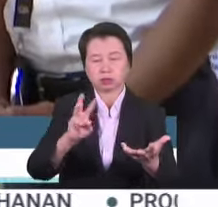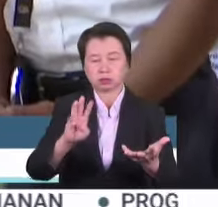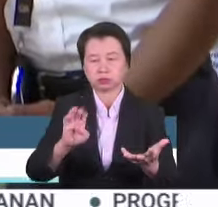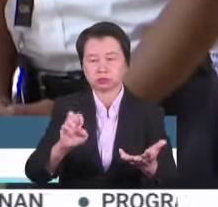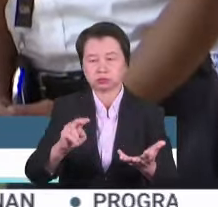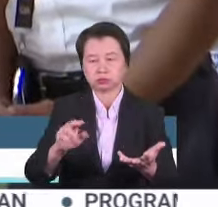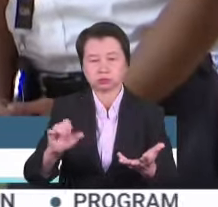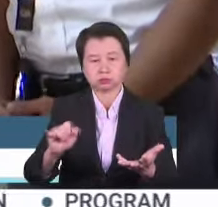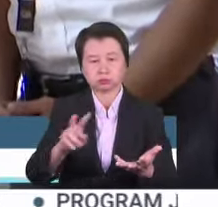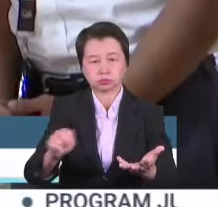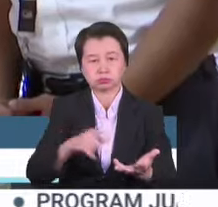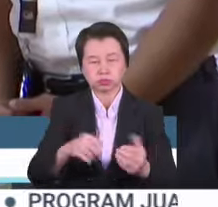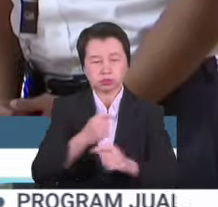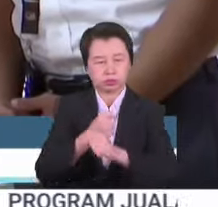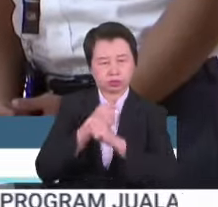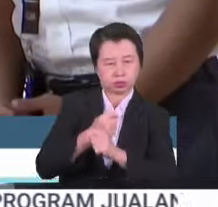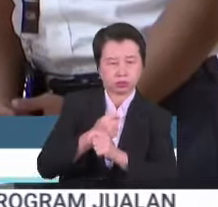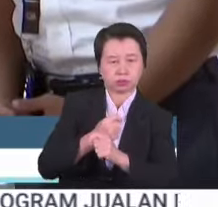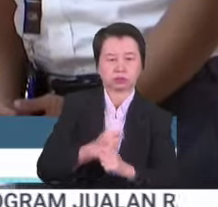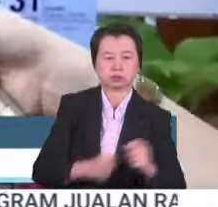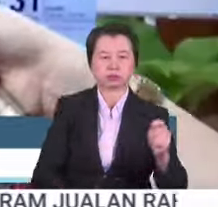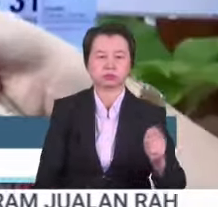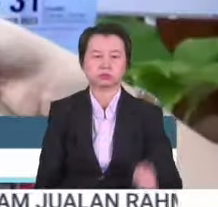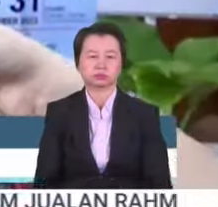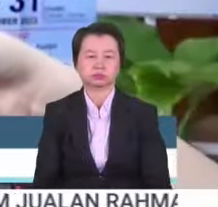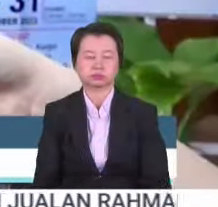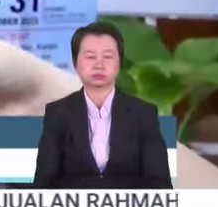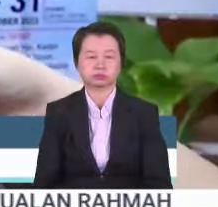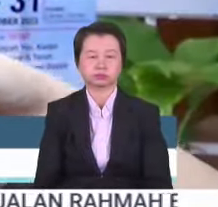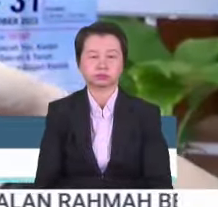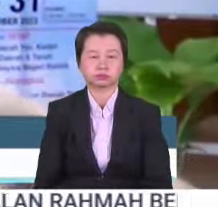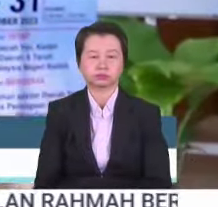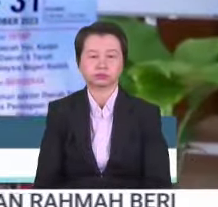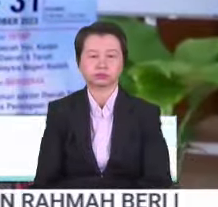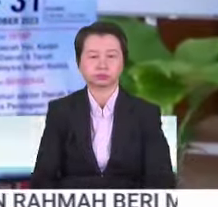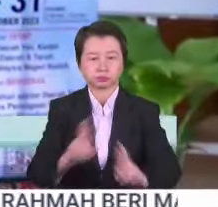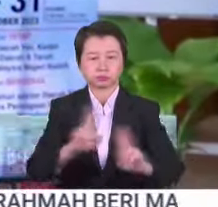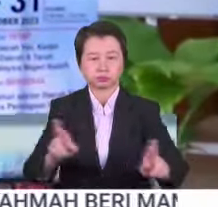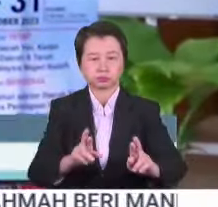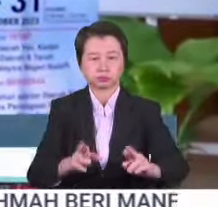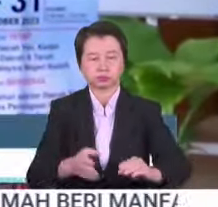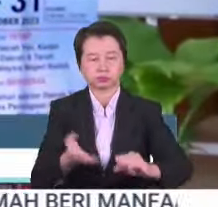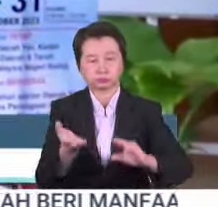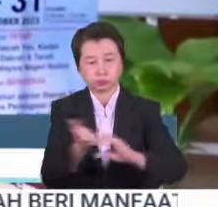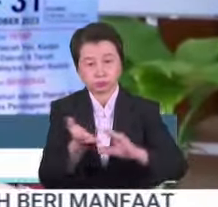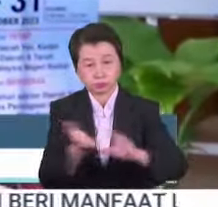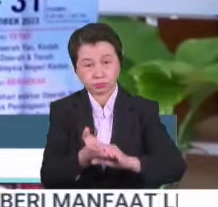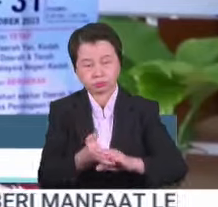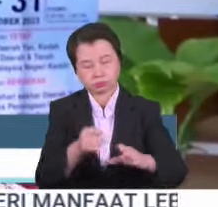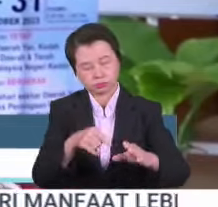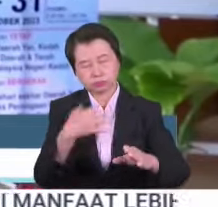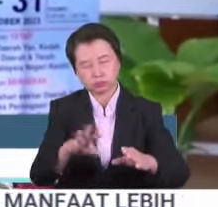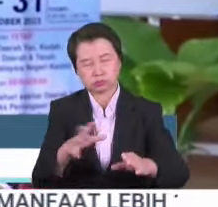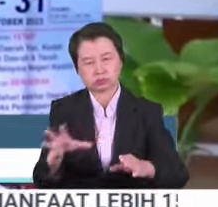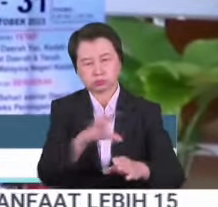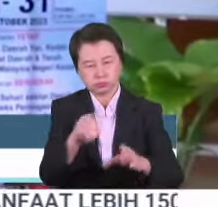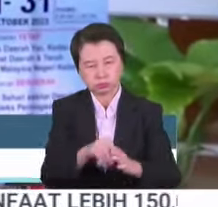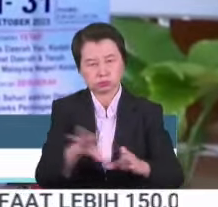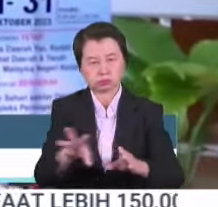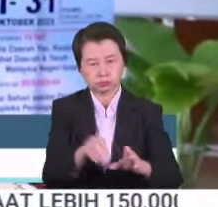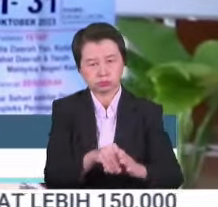mampan dan berdaya tahan penyediaan dokumen ini juga telah mengambil kira